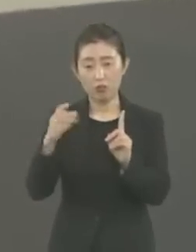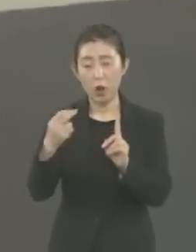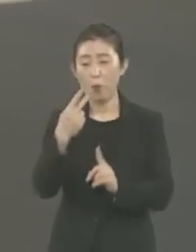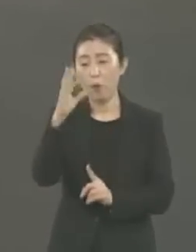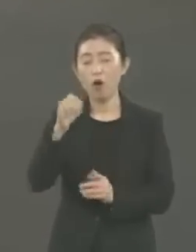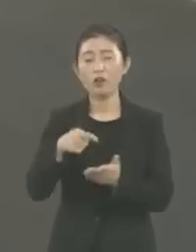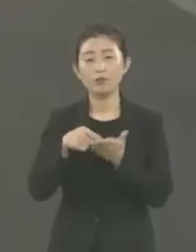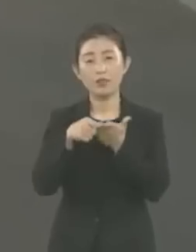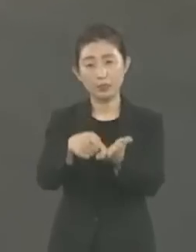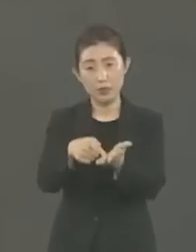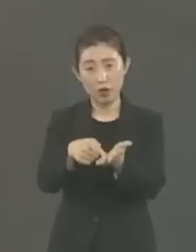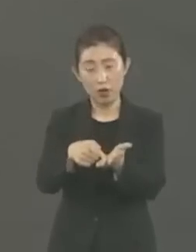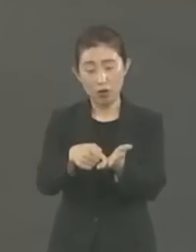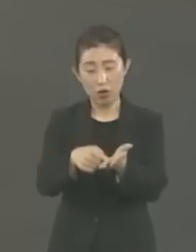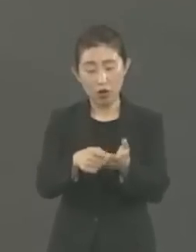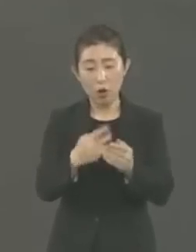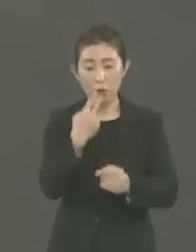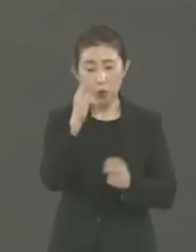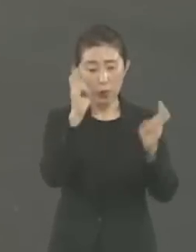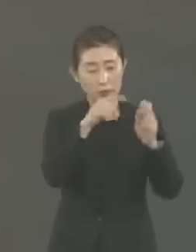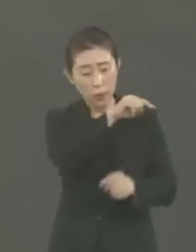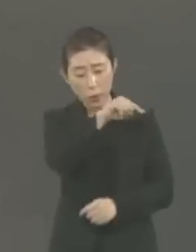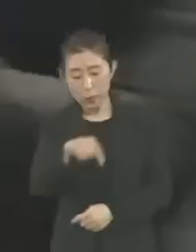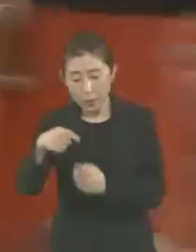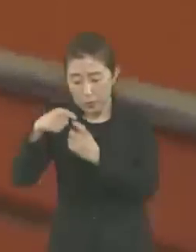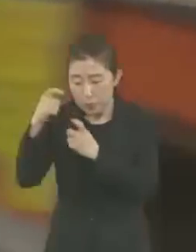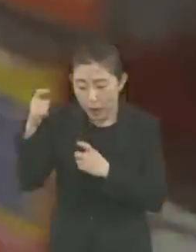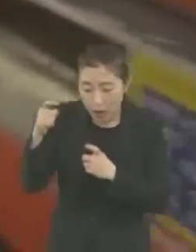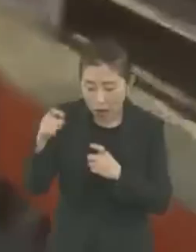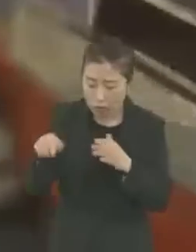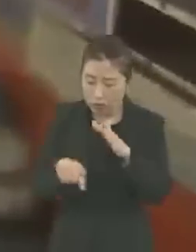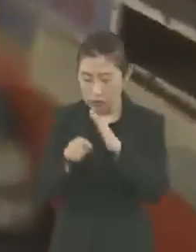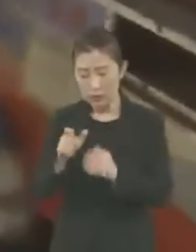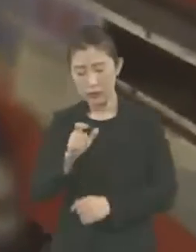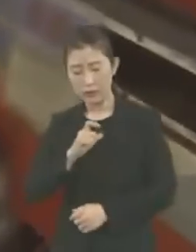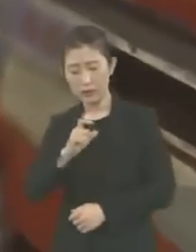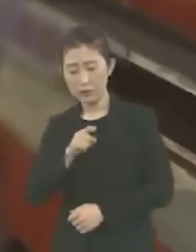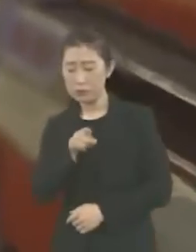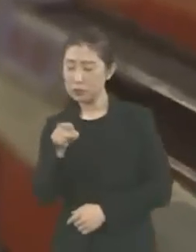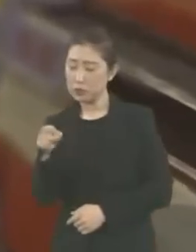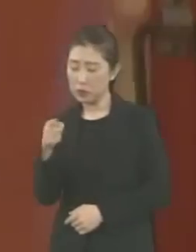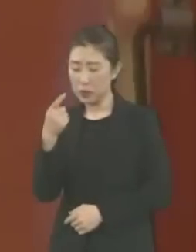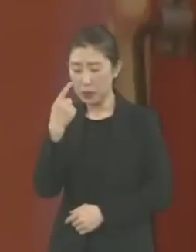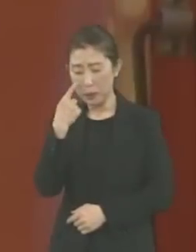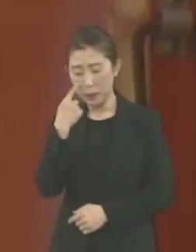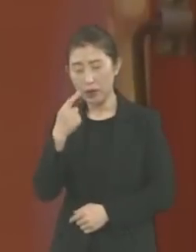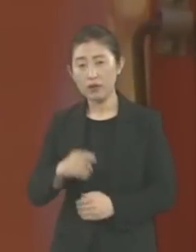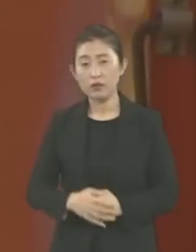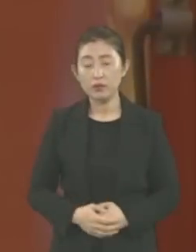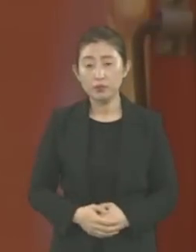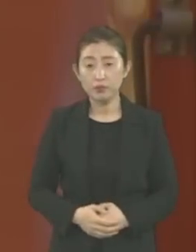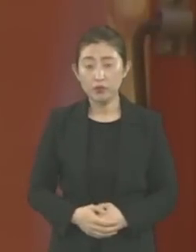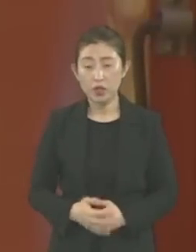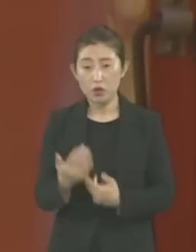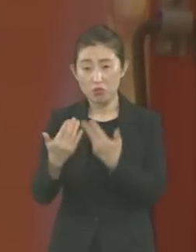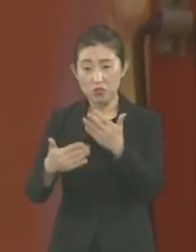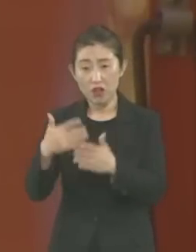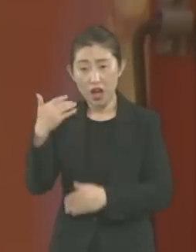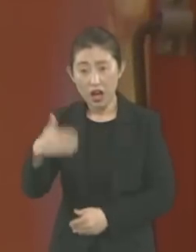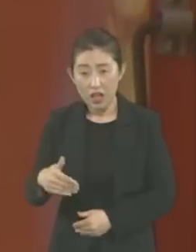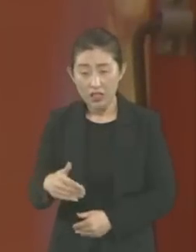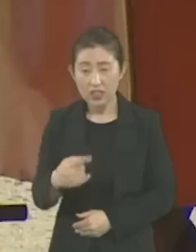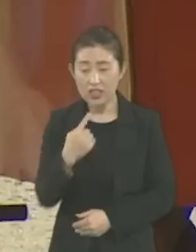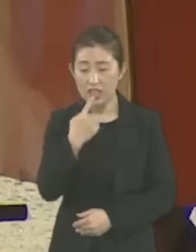청구했는데 이를 위해 현장을 조사하던 보험사는 공장 내부에서 수상한 점을 발견했습니다. 미처 불에 붙지 않은